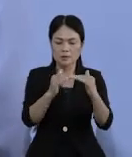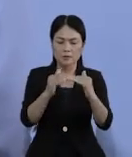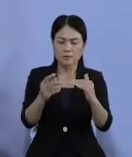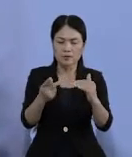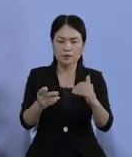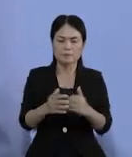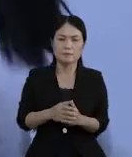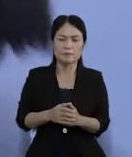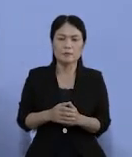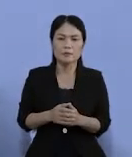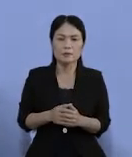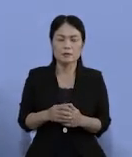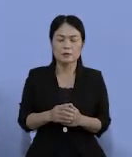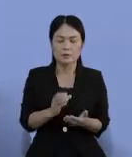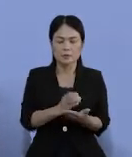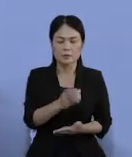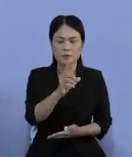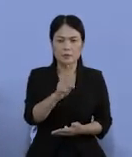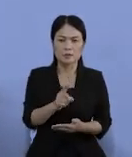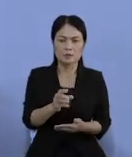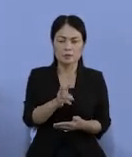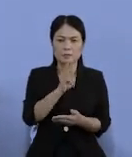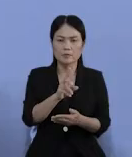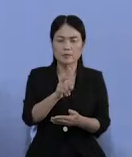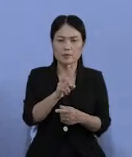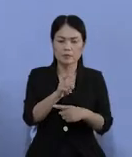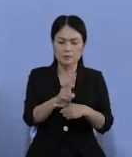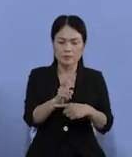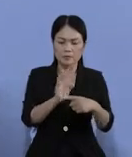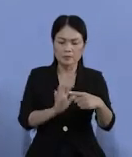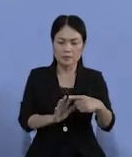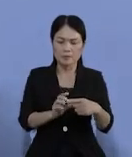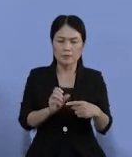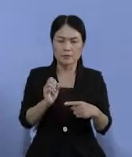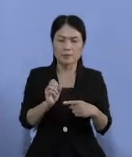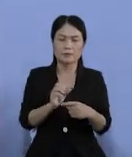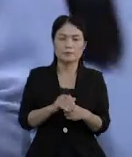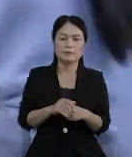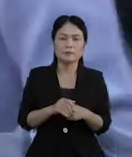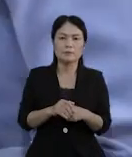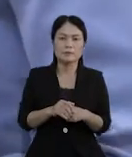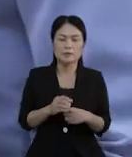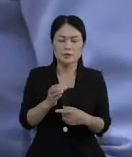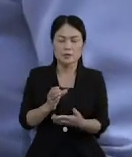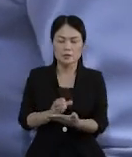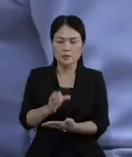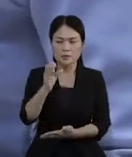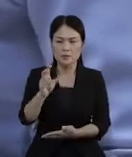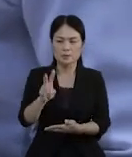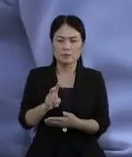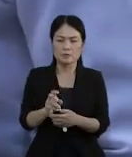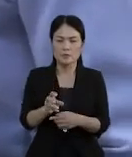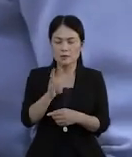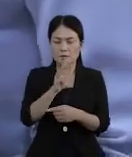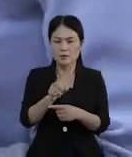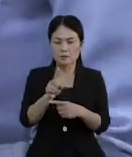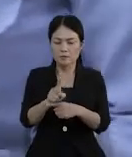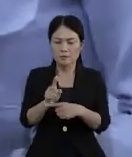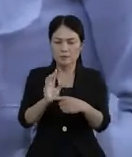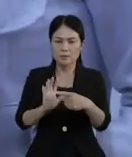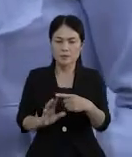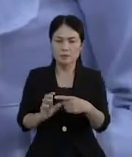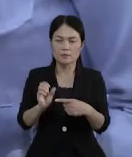nê tê. Đói cầm bóng tí mùi miên tức bì thị pram lịt. Chẳng nay cầm bông tí bí cứ miên tức mùi phía